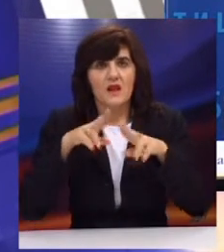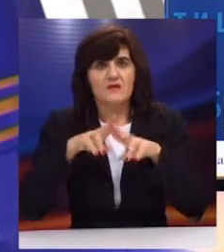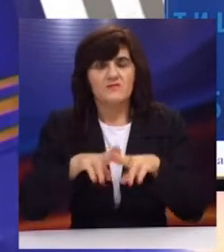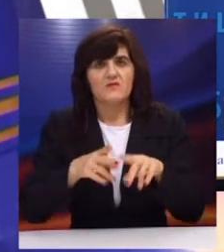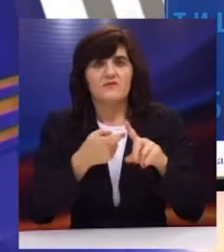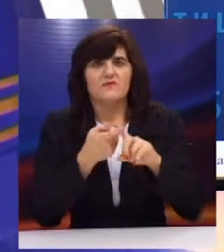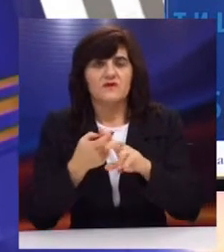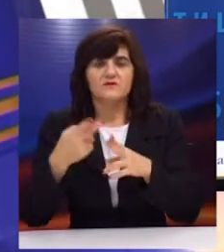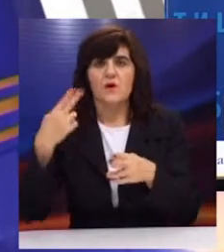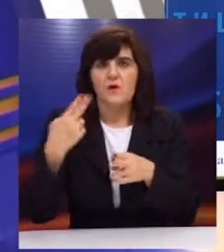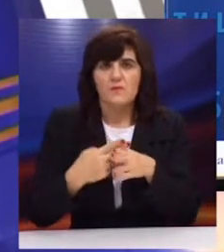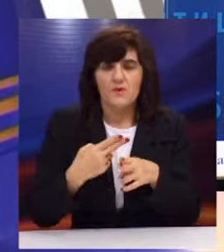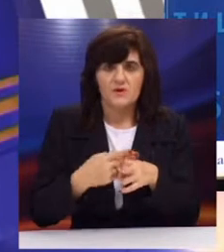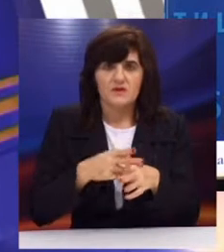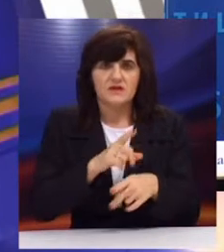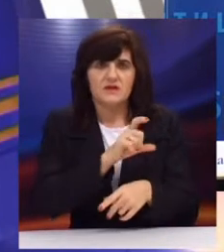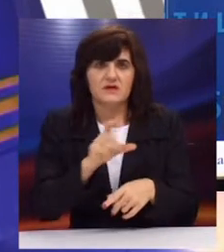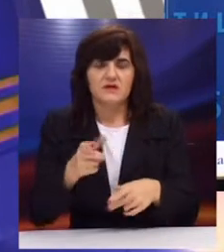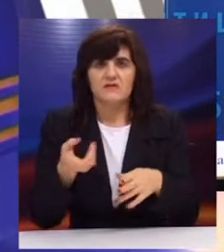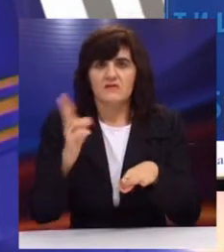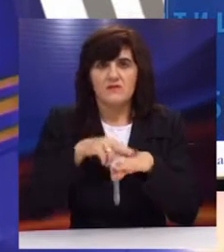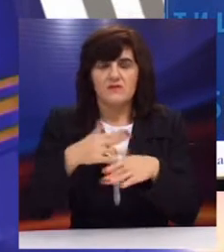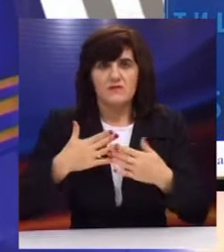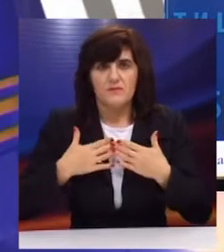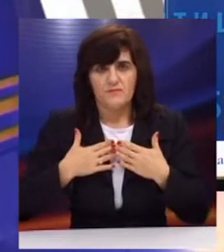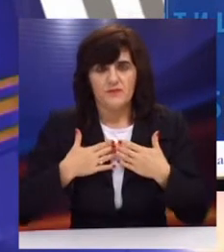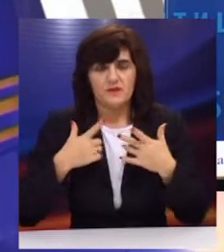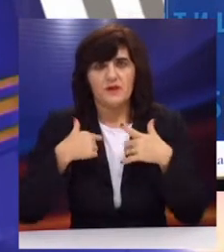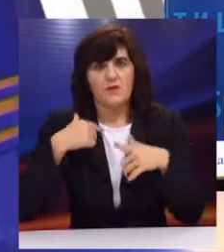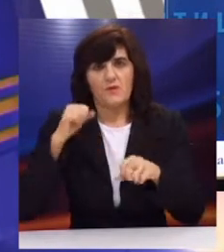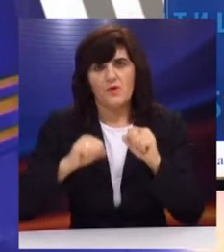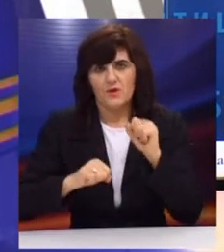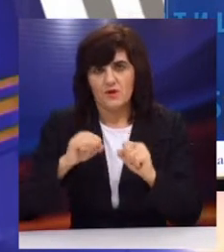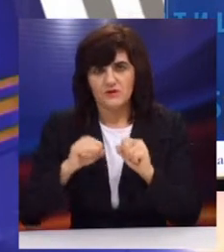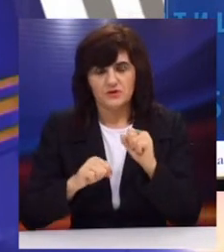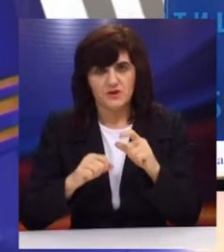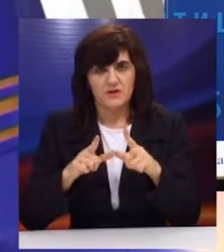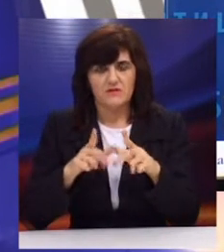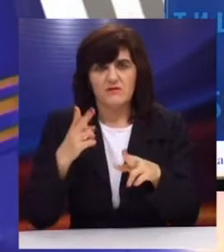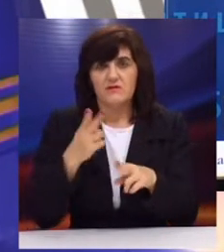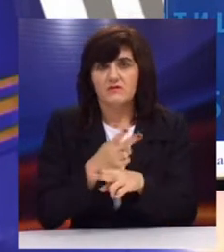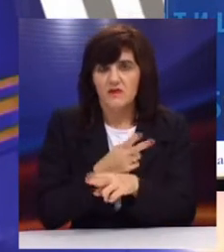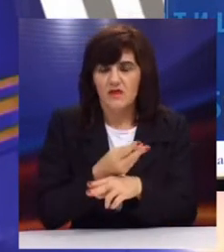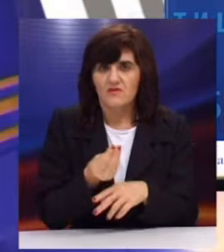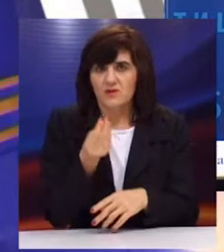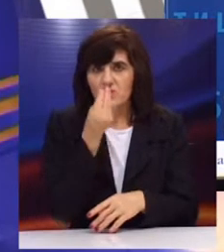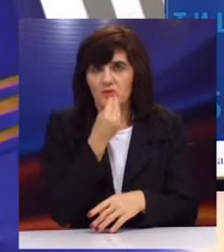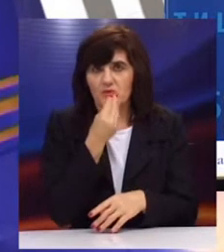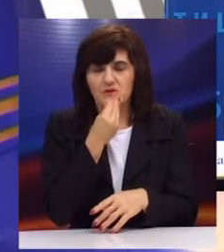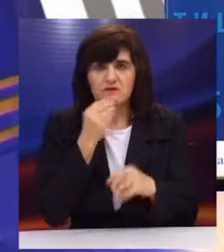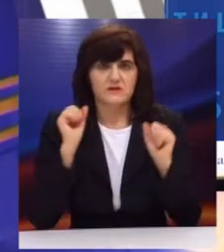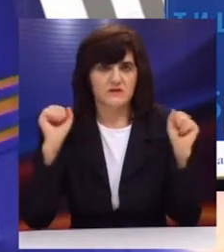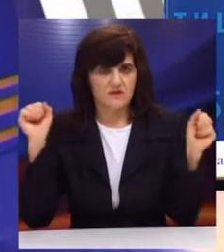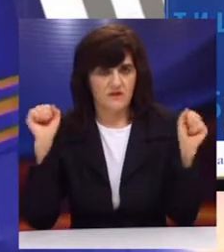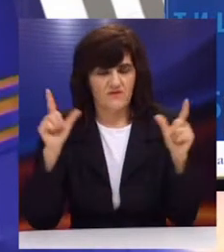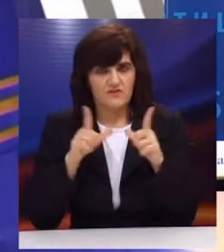bolesti često je krivo i naše ponašanje, znači naše navike, navike pre svega što se tiče u ishrani, fizičkoj